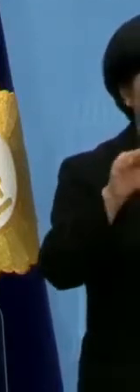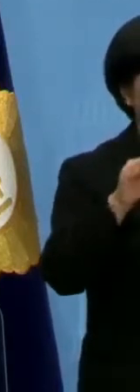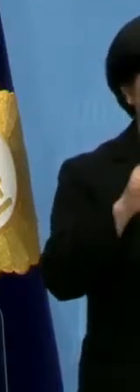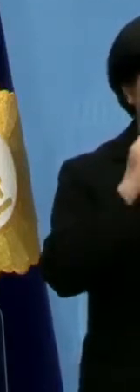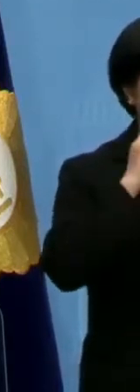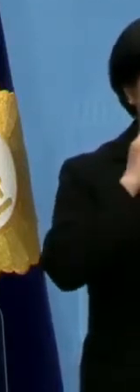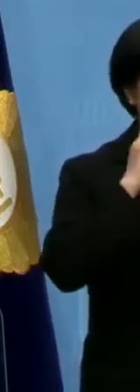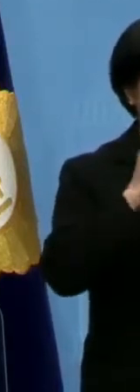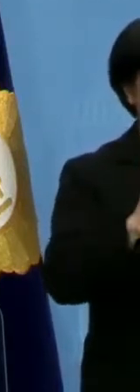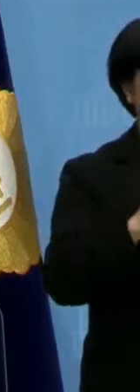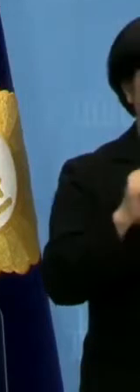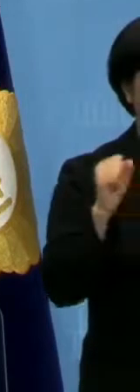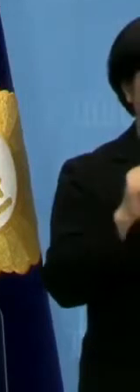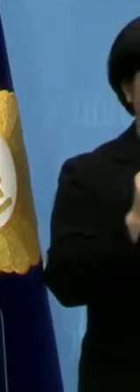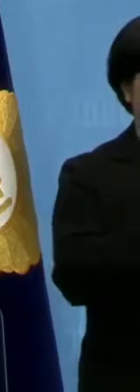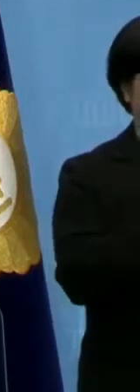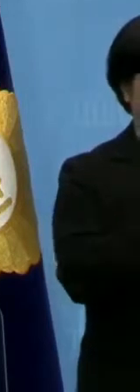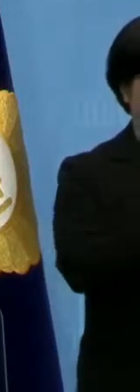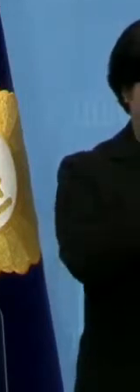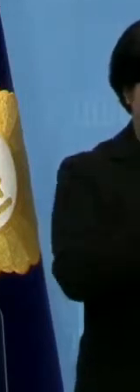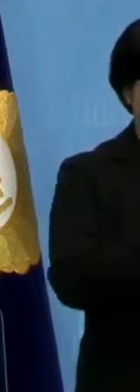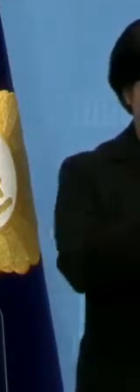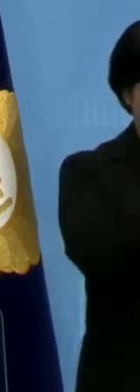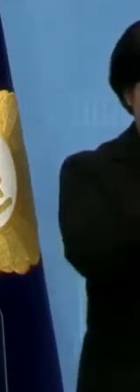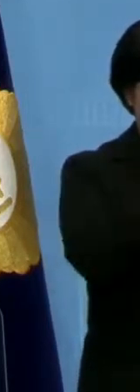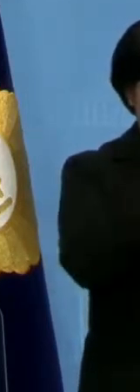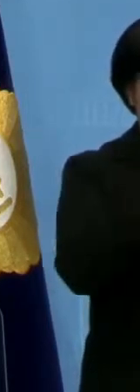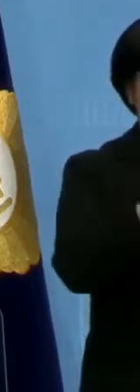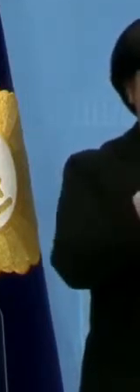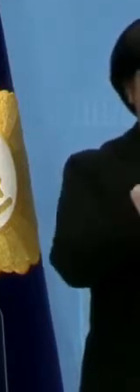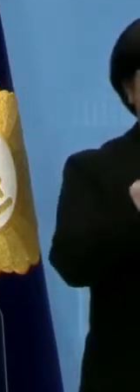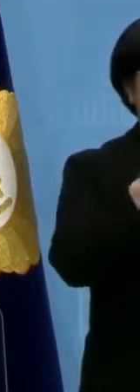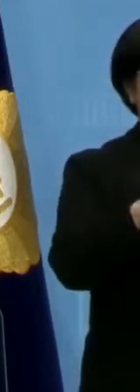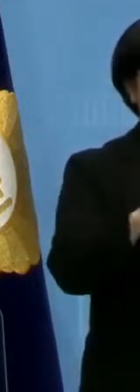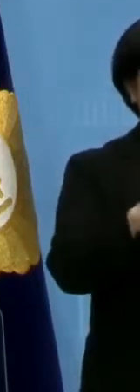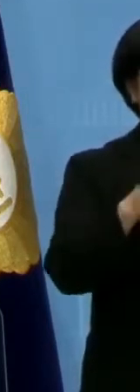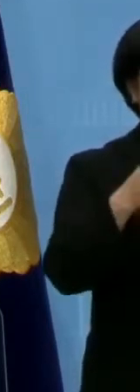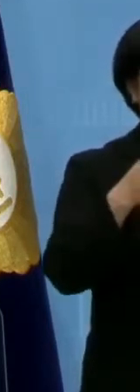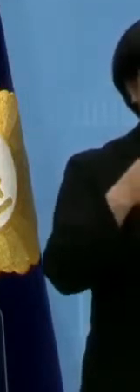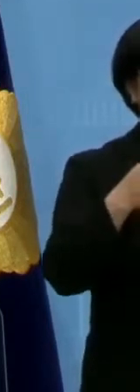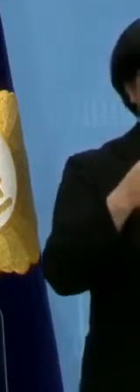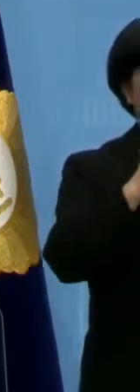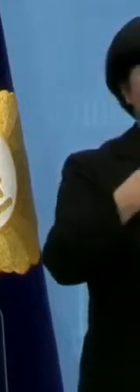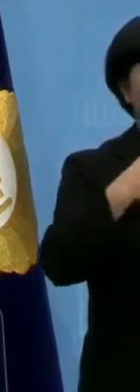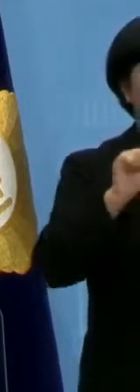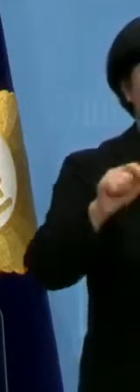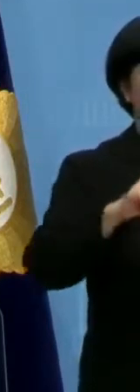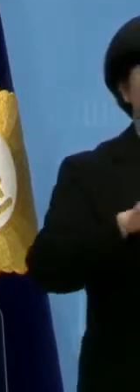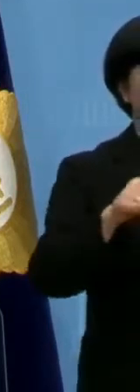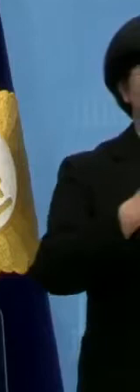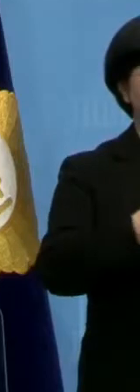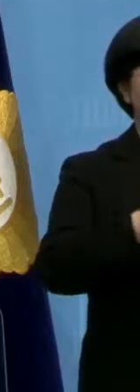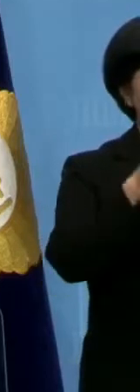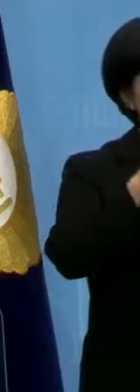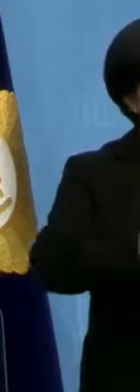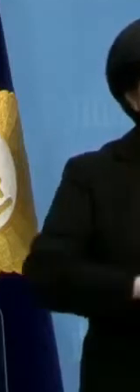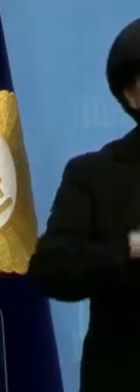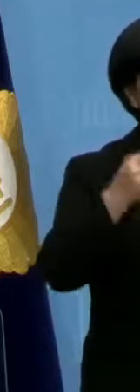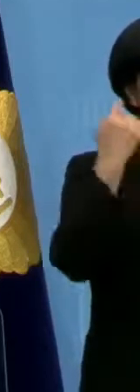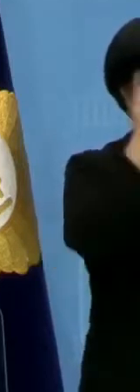계속되고 있습니다. 쌍용차를 HAAH 오토모티브에 매각하려는